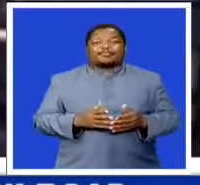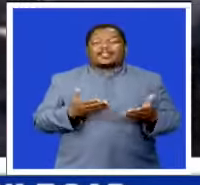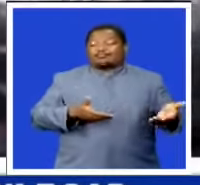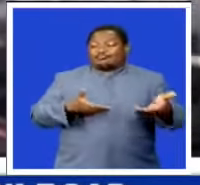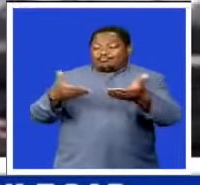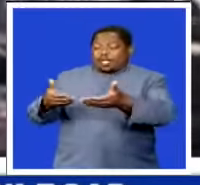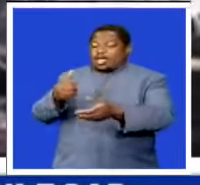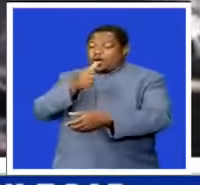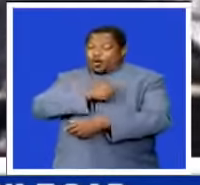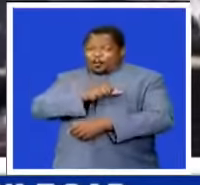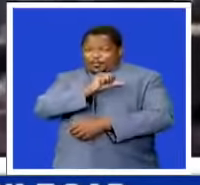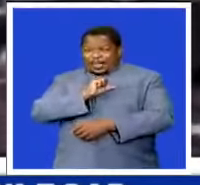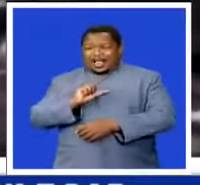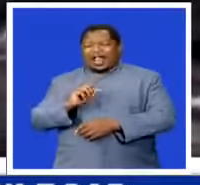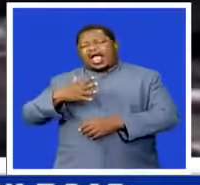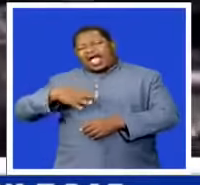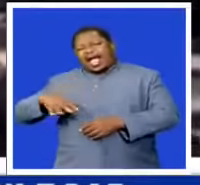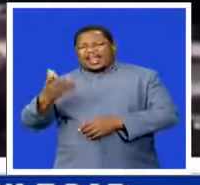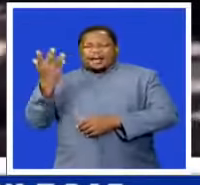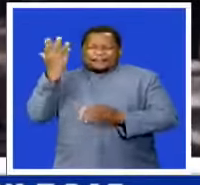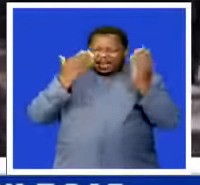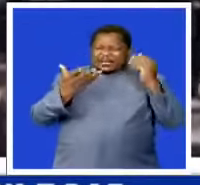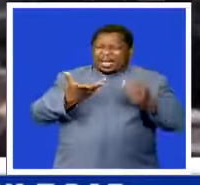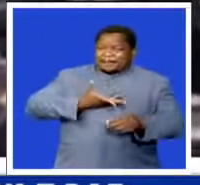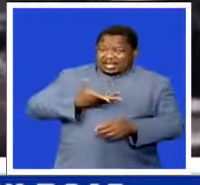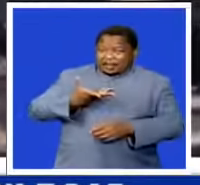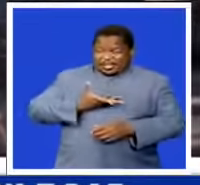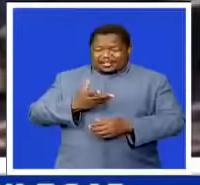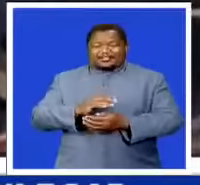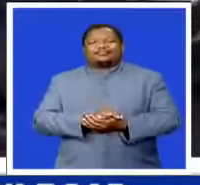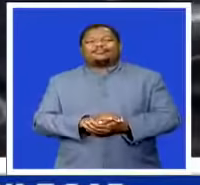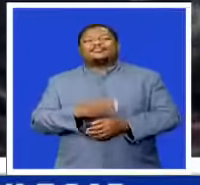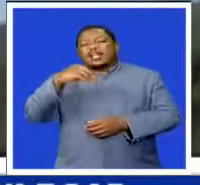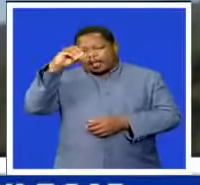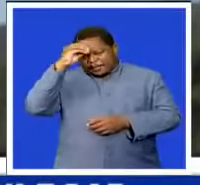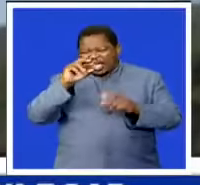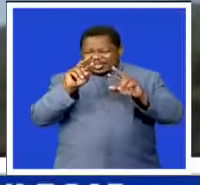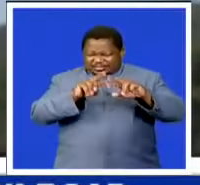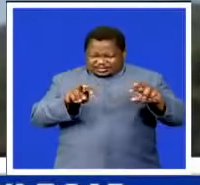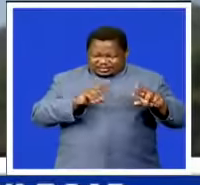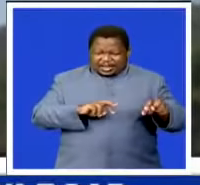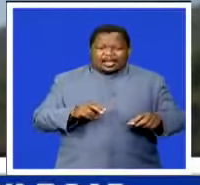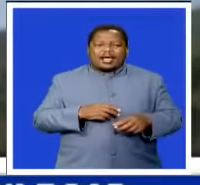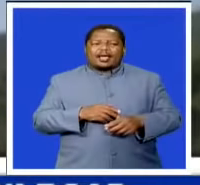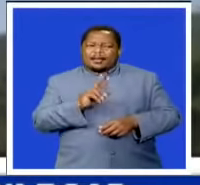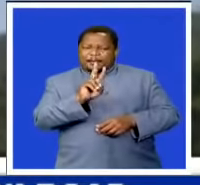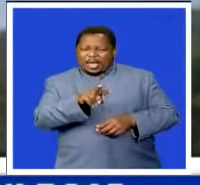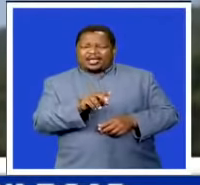esibhedlela abala abanye singabakhathi abaphuthusa iambulance folele kule ophel